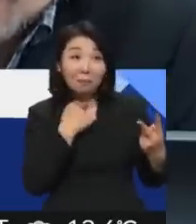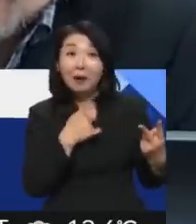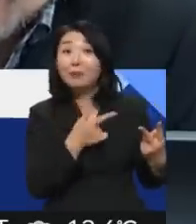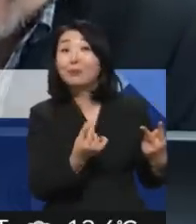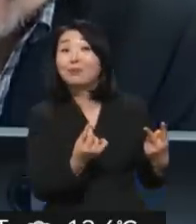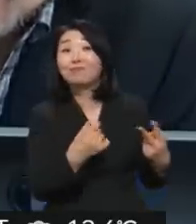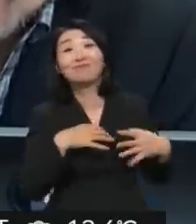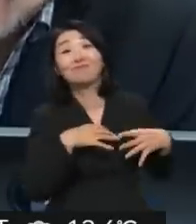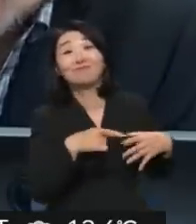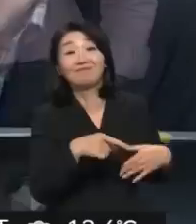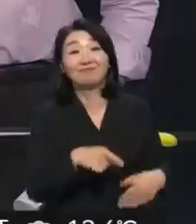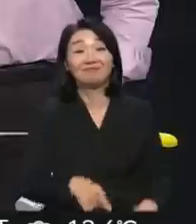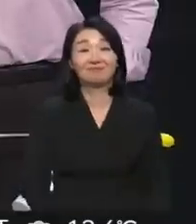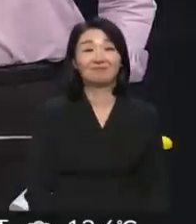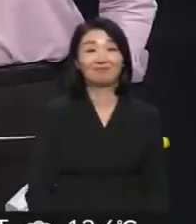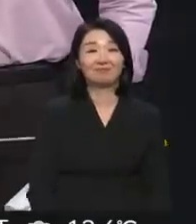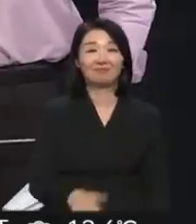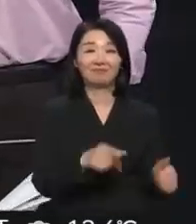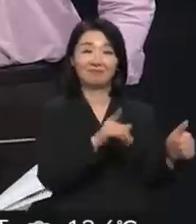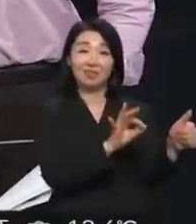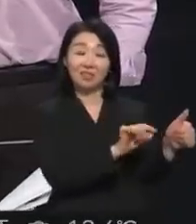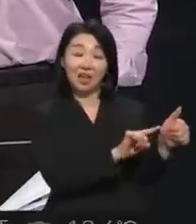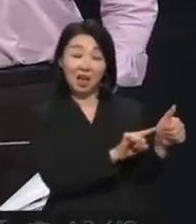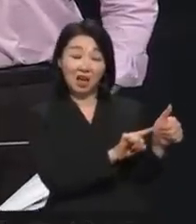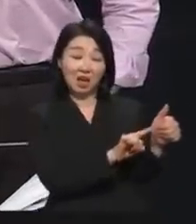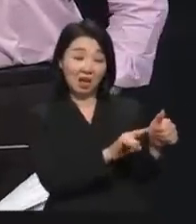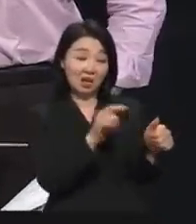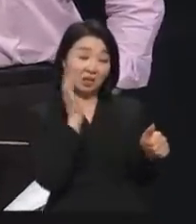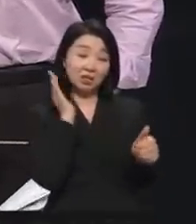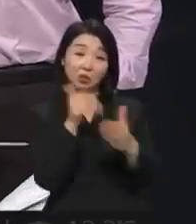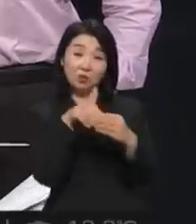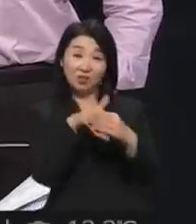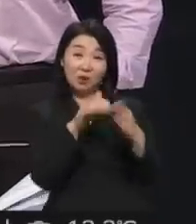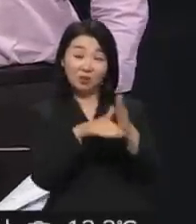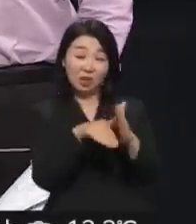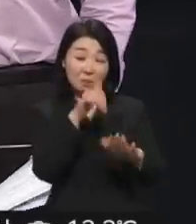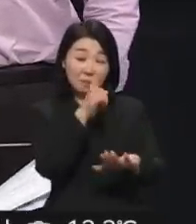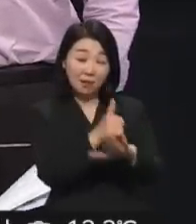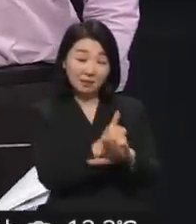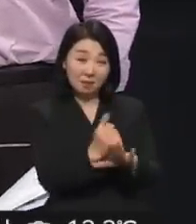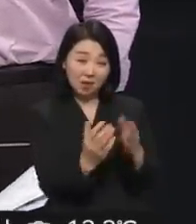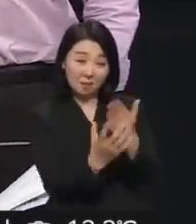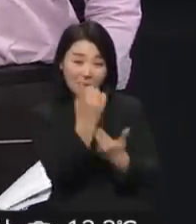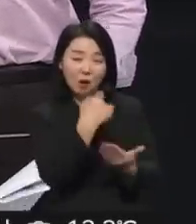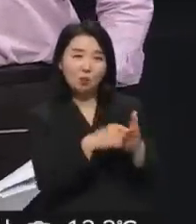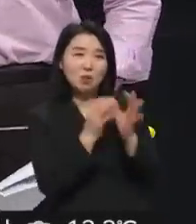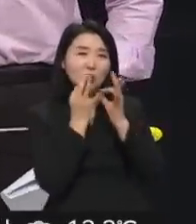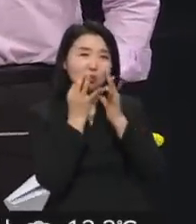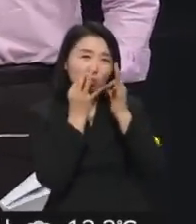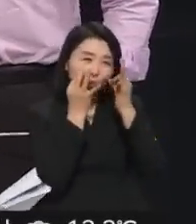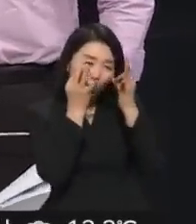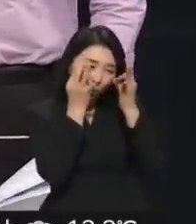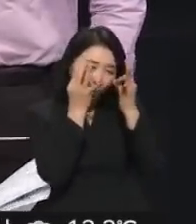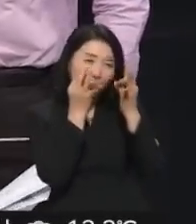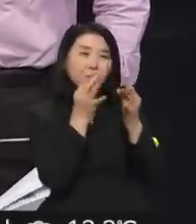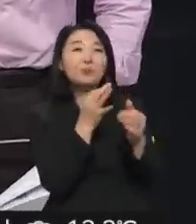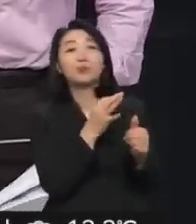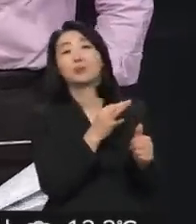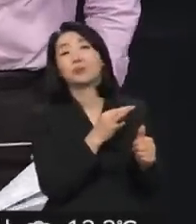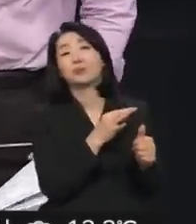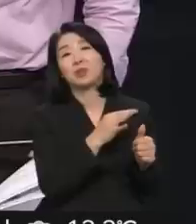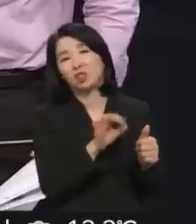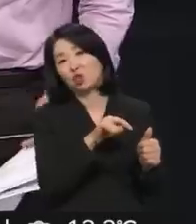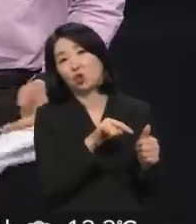거잖아요. 장 의원이 대선 막판에 단일화 성사를 위해 노력한 것도 인정 욕에서 비롯된